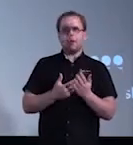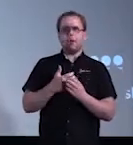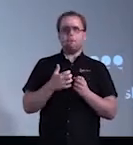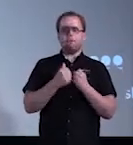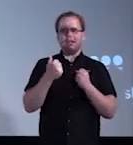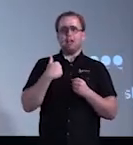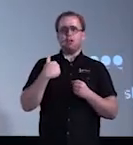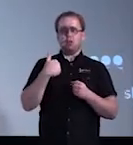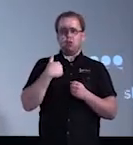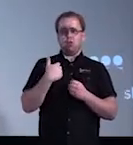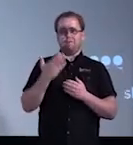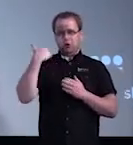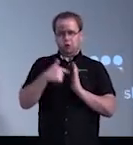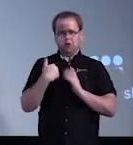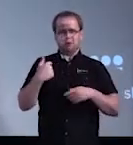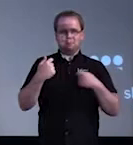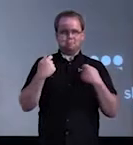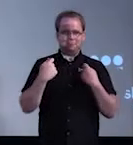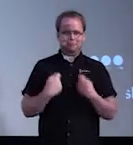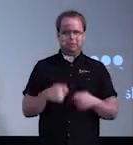stora misstaget,